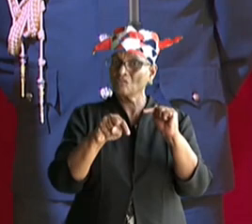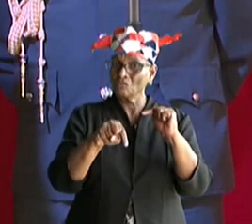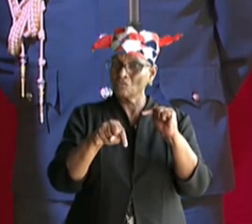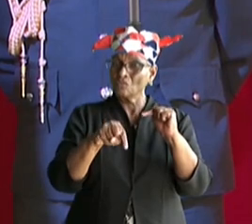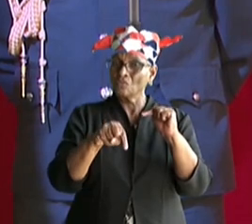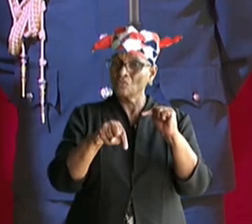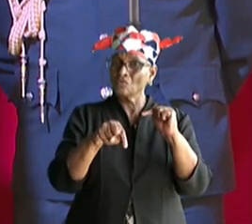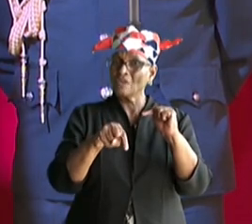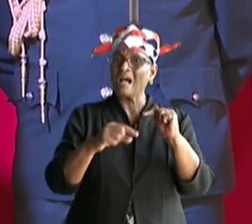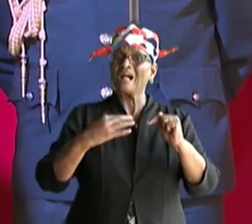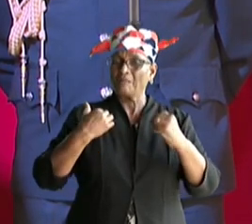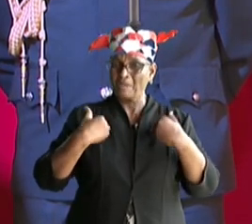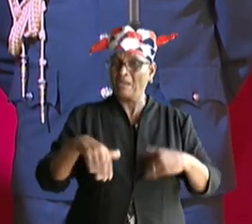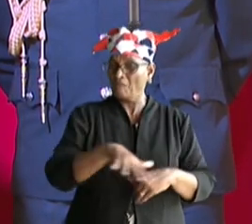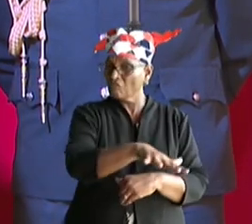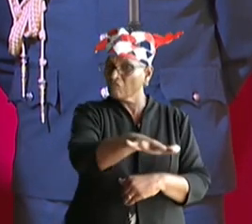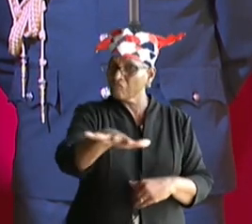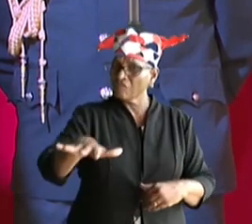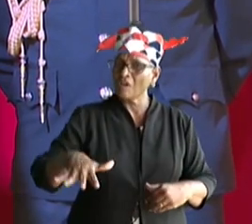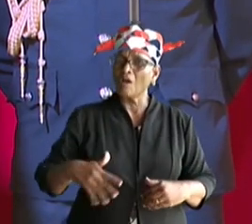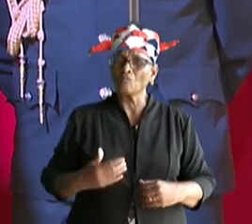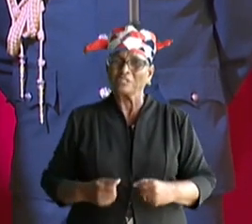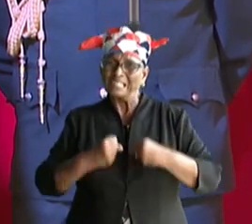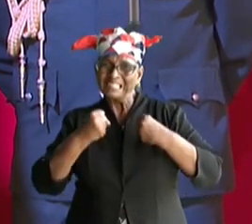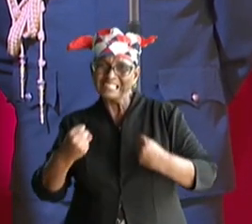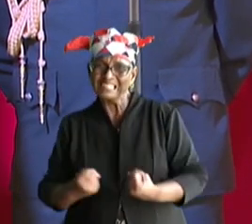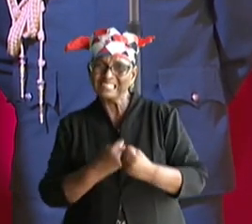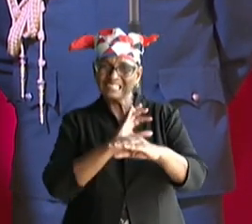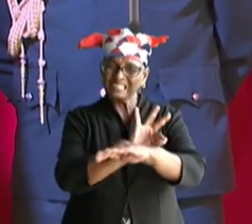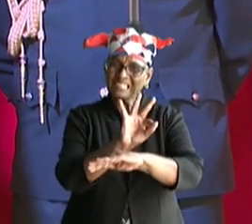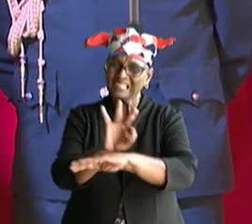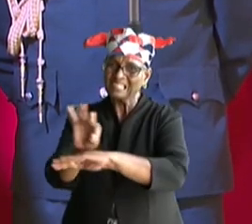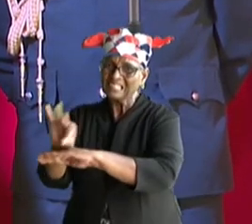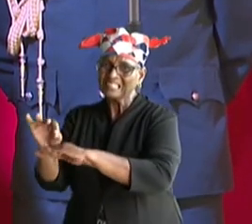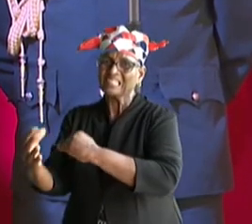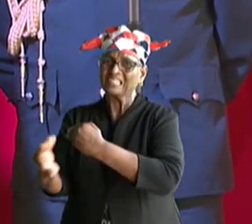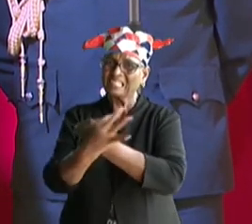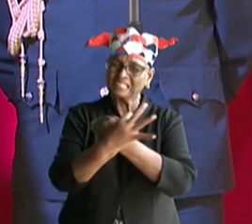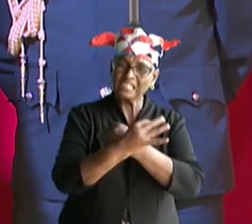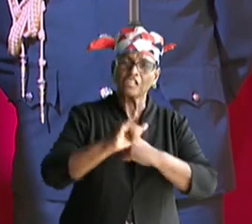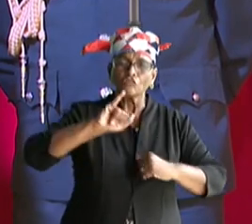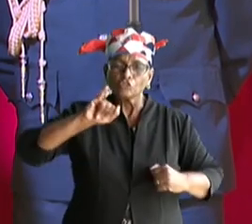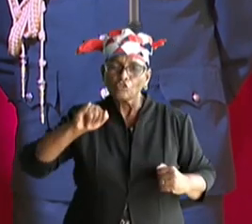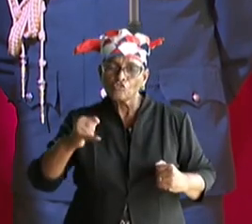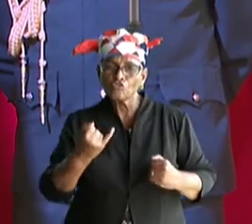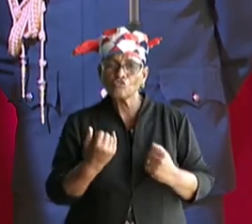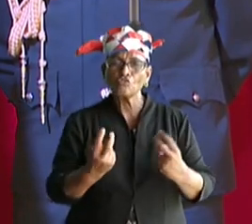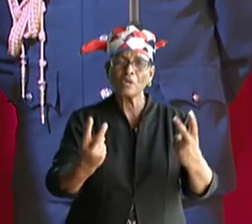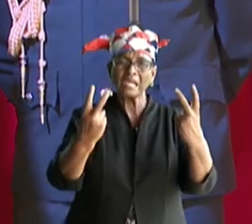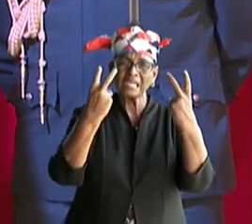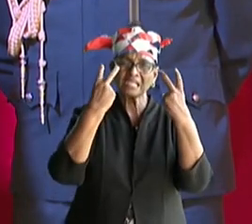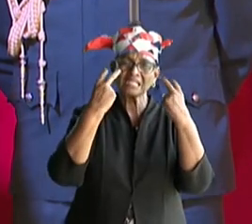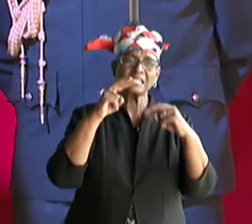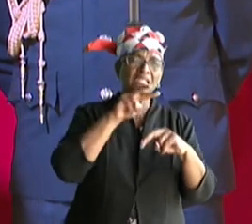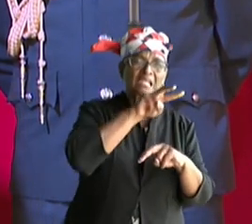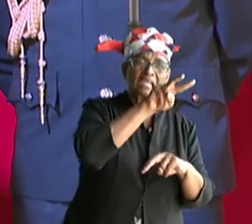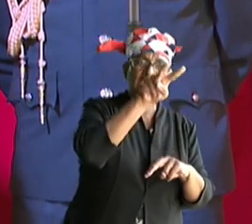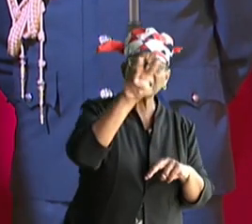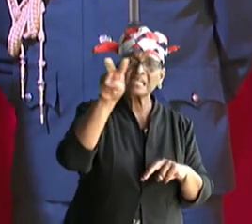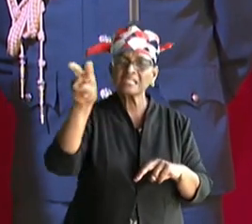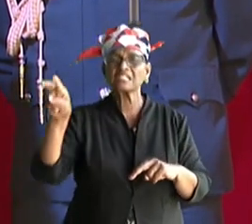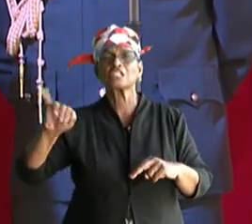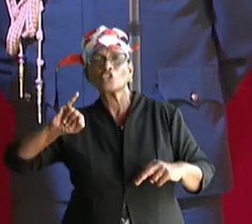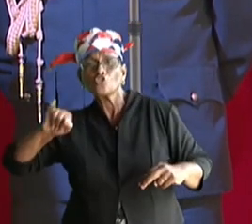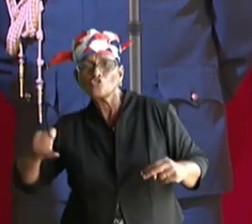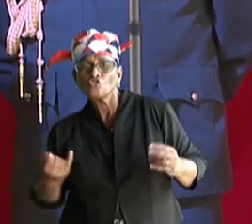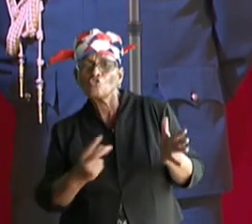we ons als volk zullen trainen en voorbereiden voor de nieuwe inzichten, de nieuwste technologieën als het